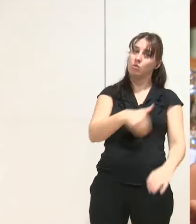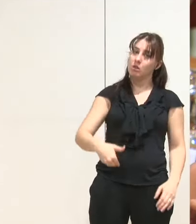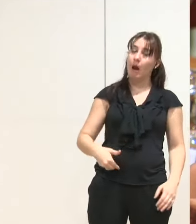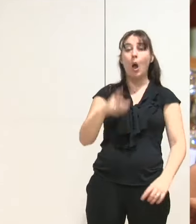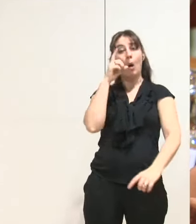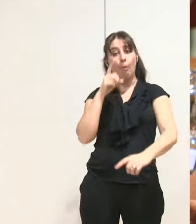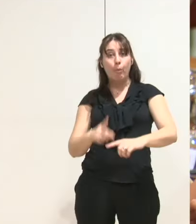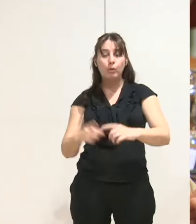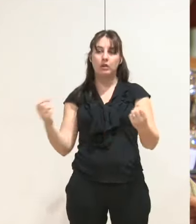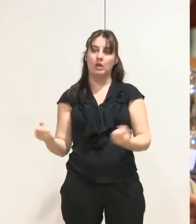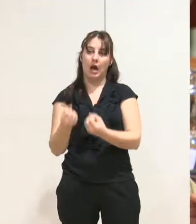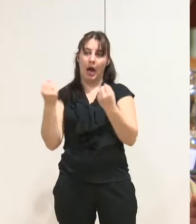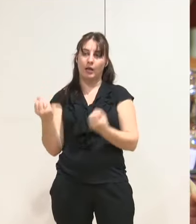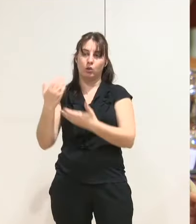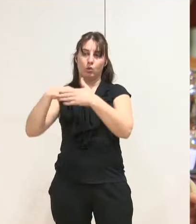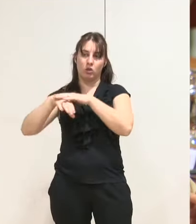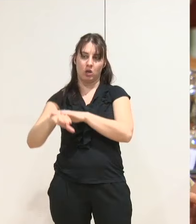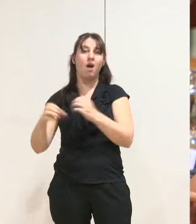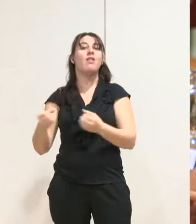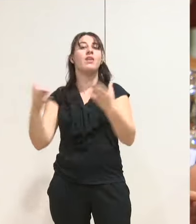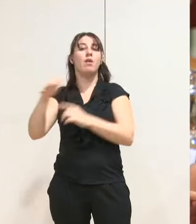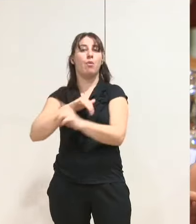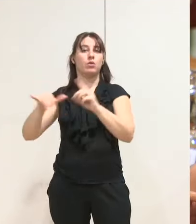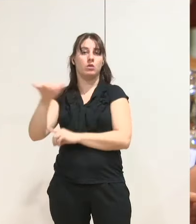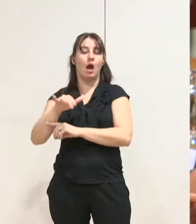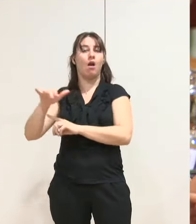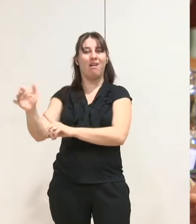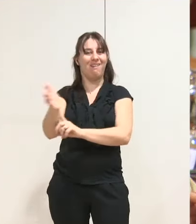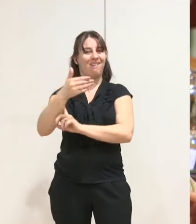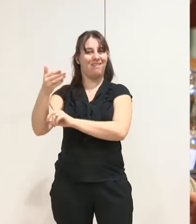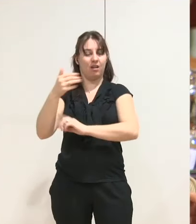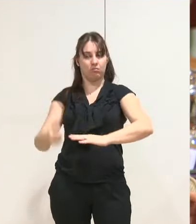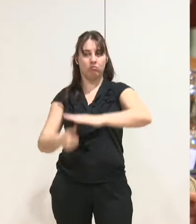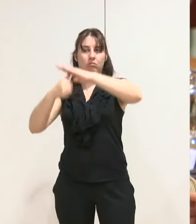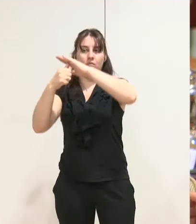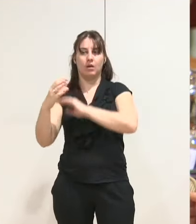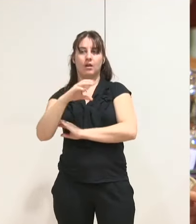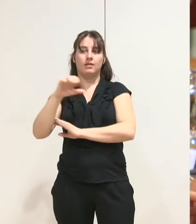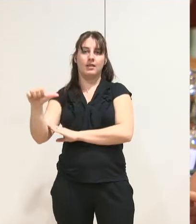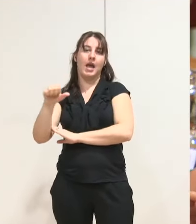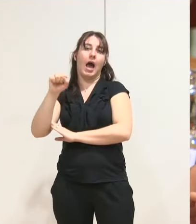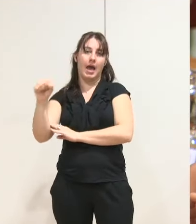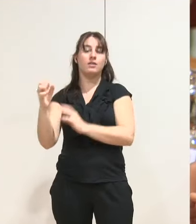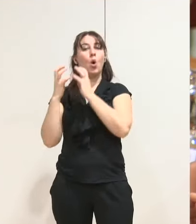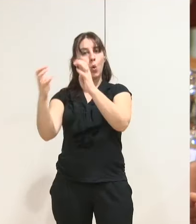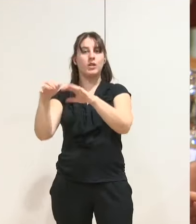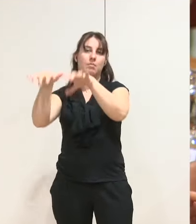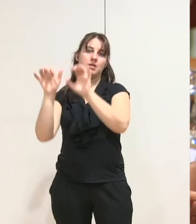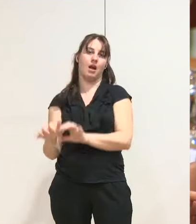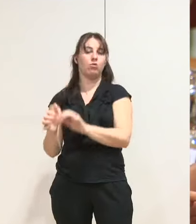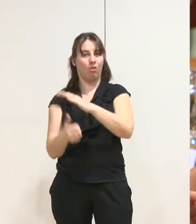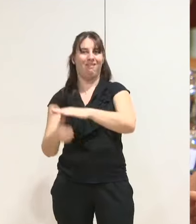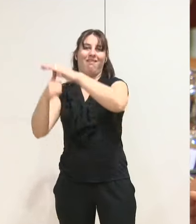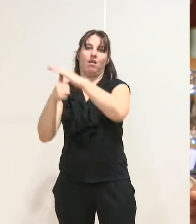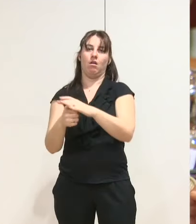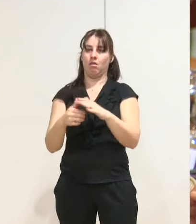actions typiquement de développement social porté par le conseil d'administration du CCS la meilleure preuve de ceci